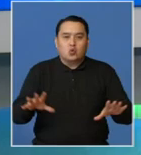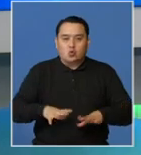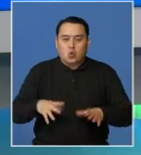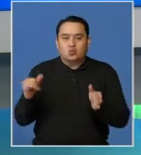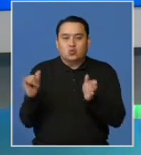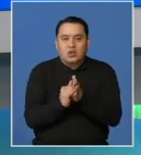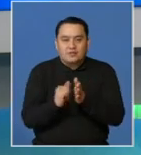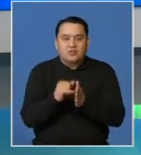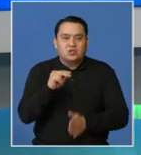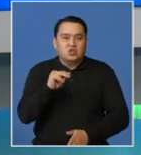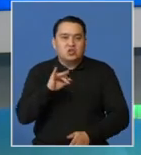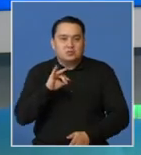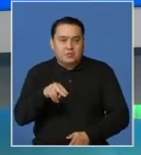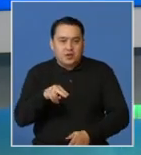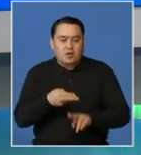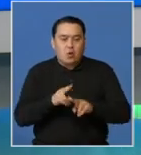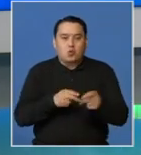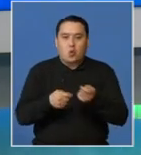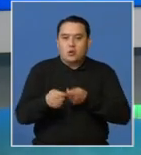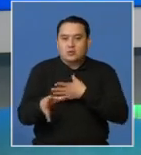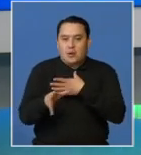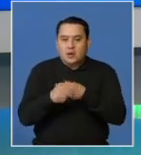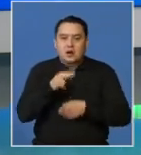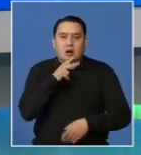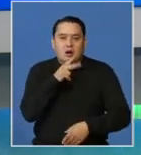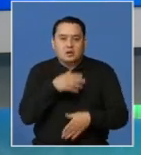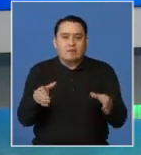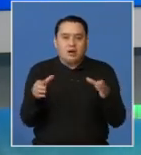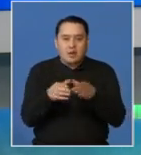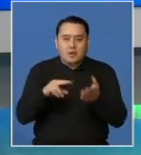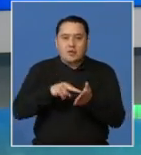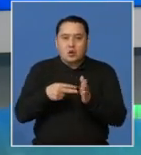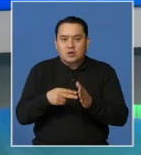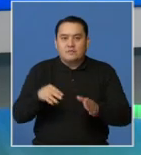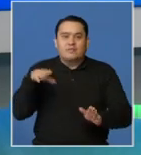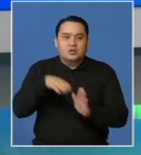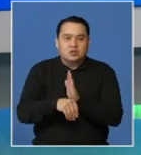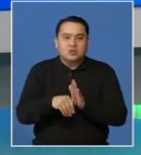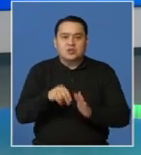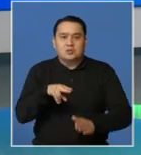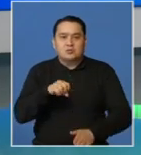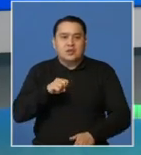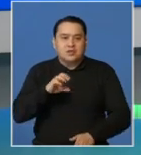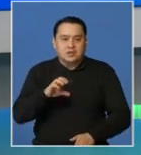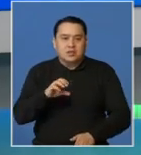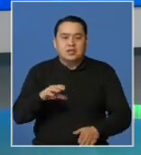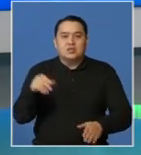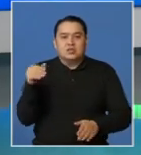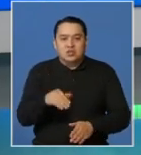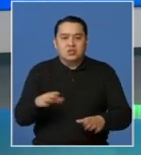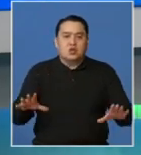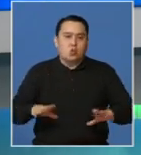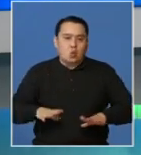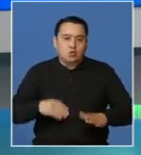начали чипировать. Первоначальное руководство района совместно с южнокорейской компанией планирует ввести GPS-чипы 1000 лошадей.